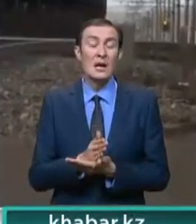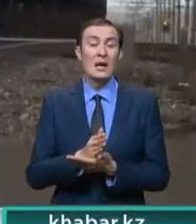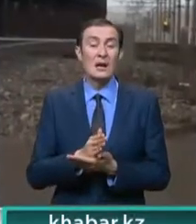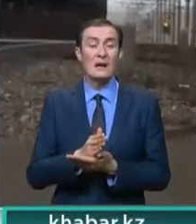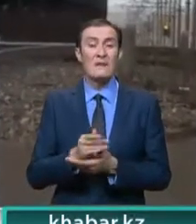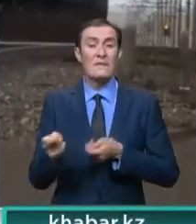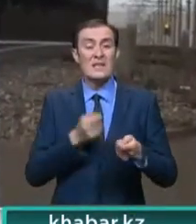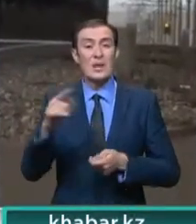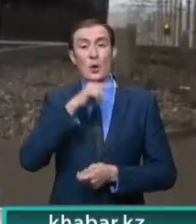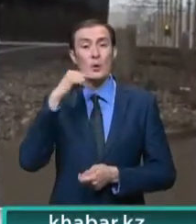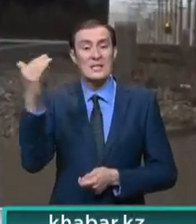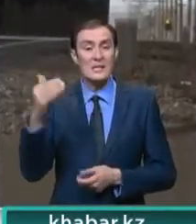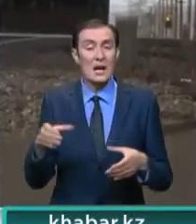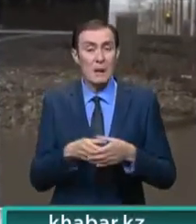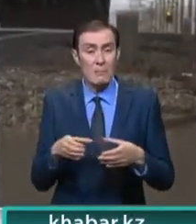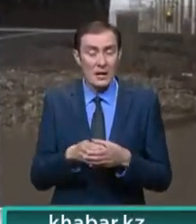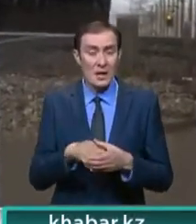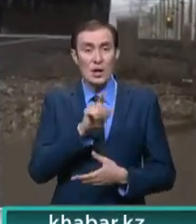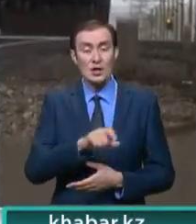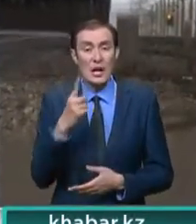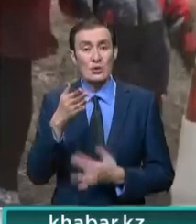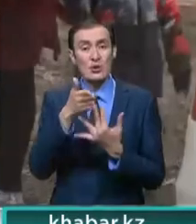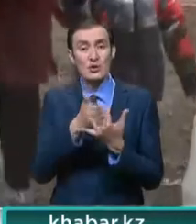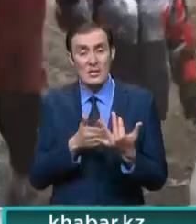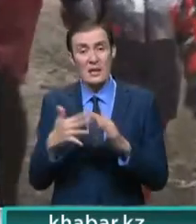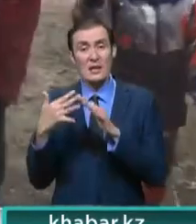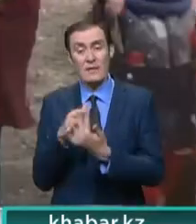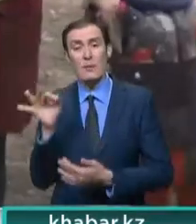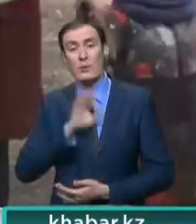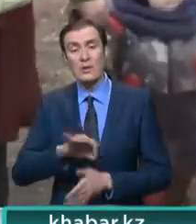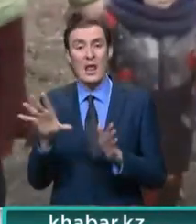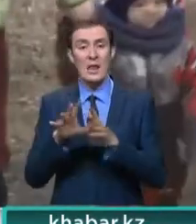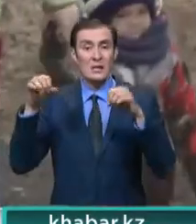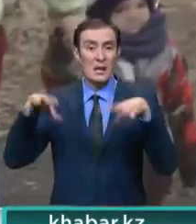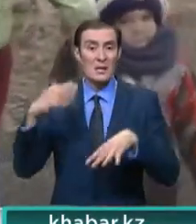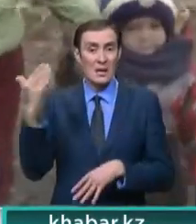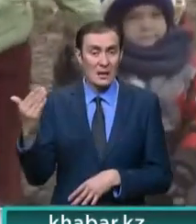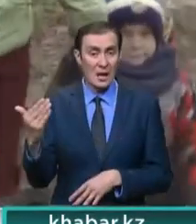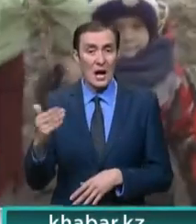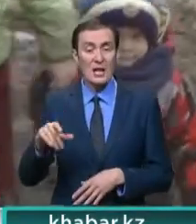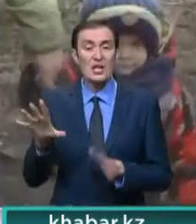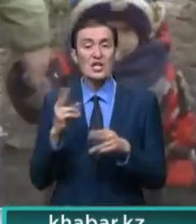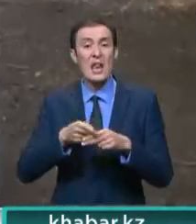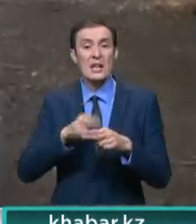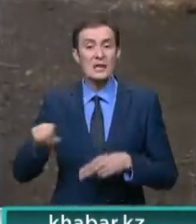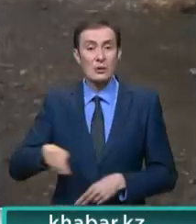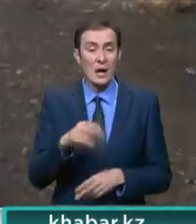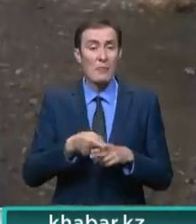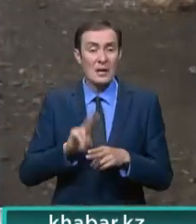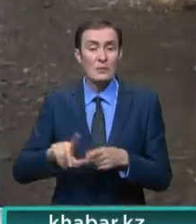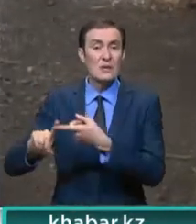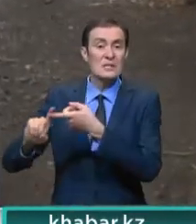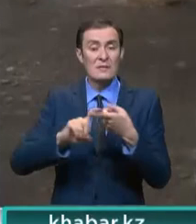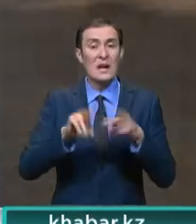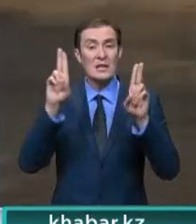в ведении российских РЖД. Жители одной половины деревни пользуются электроэнергией от дороги, а потому зависят